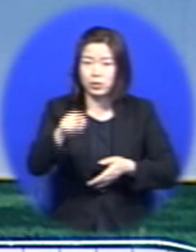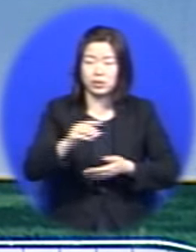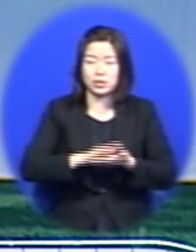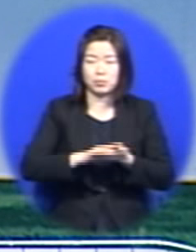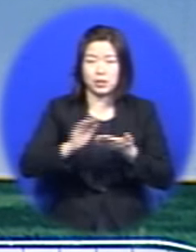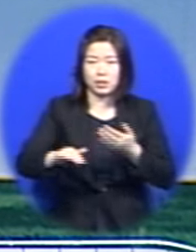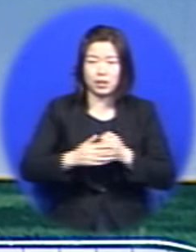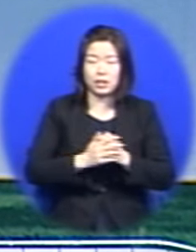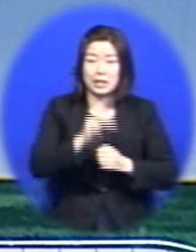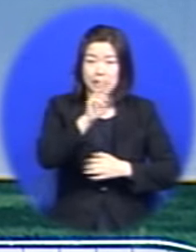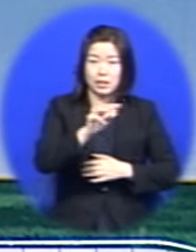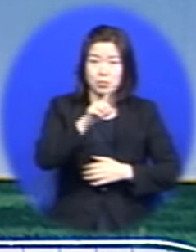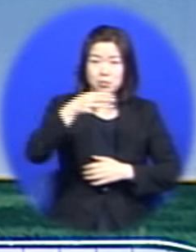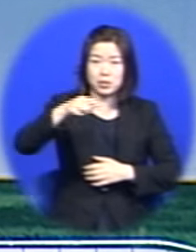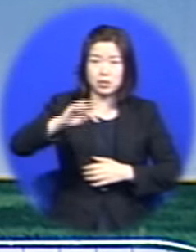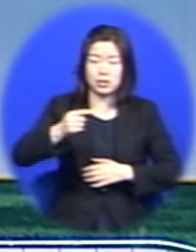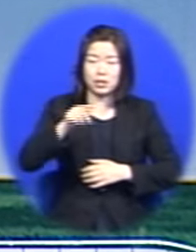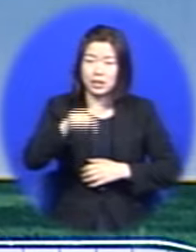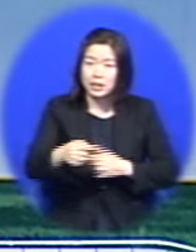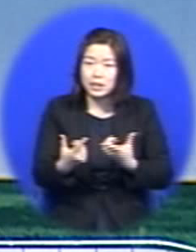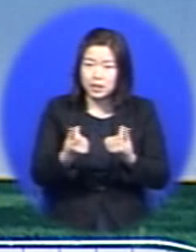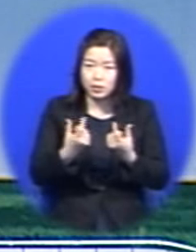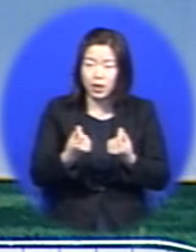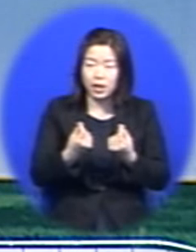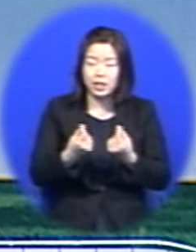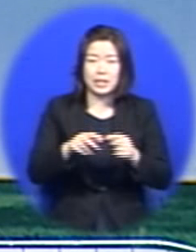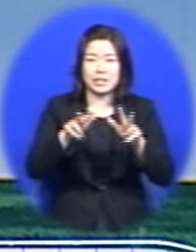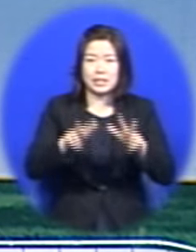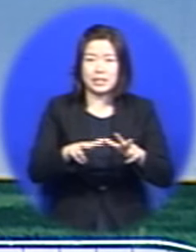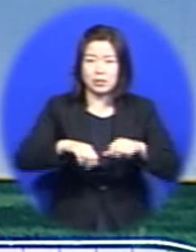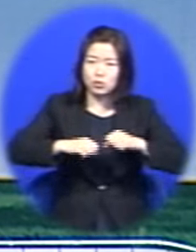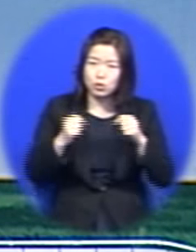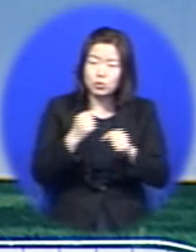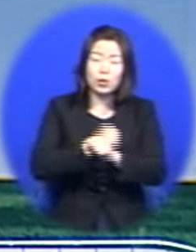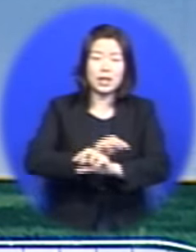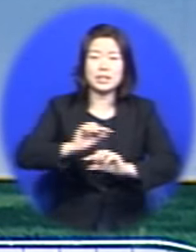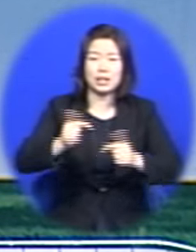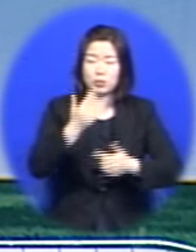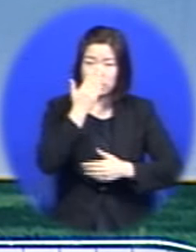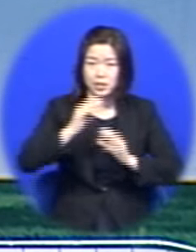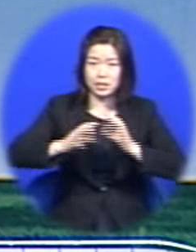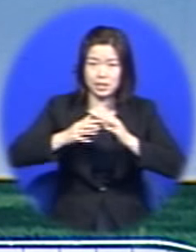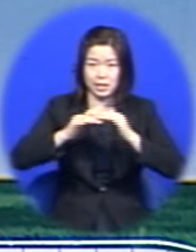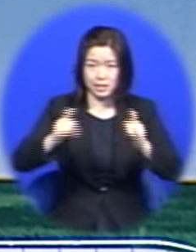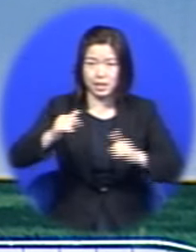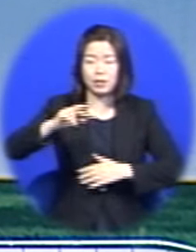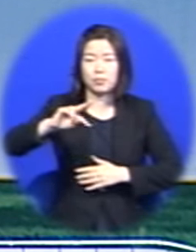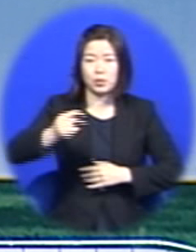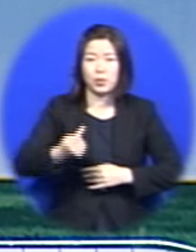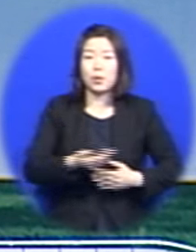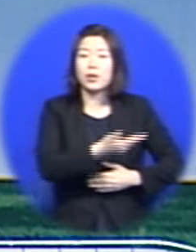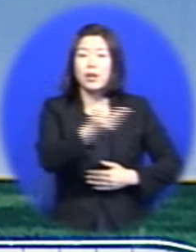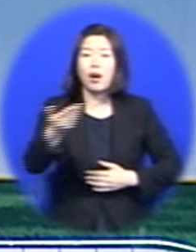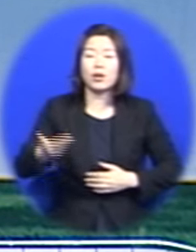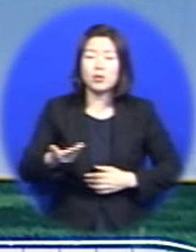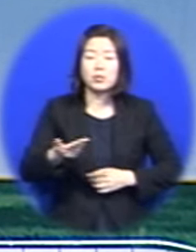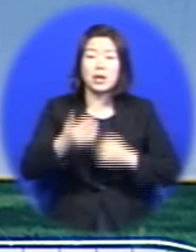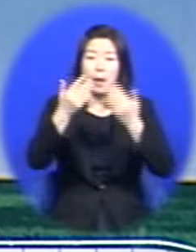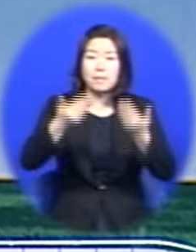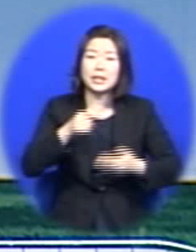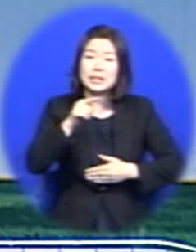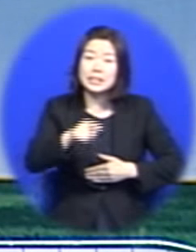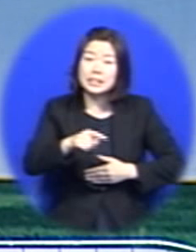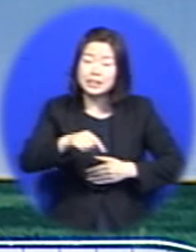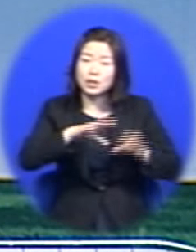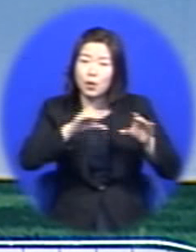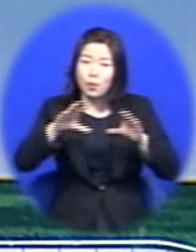31절 말씀을 보겠습니다. 이와 같이 지금은 순종하지 않고 있는 이스라엘 사람들도 여러분이 받은 그 자비를